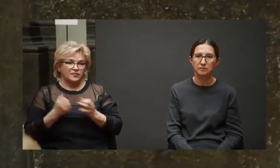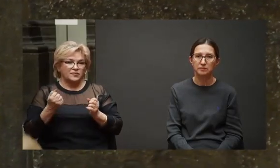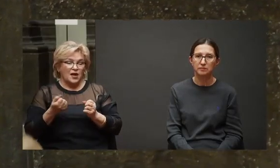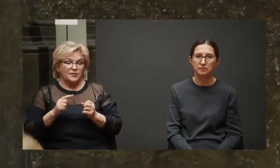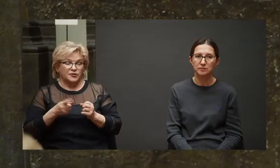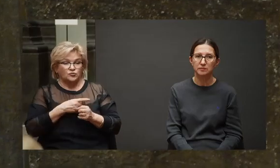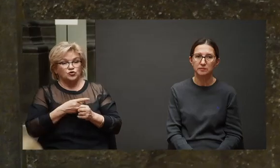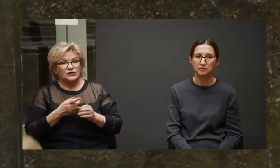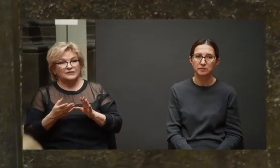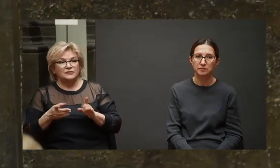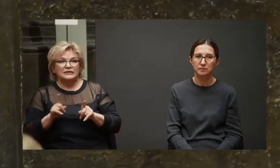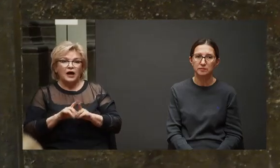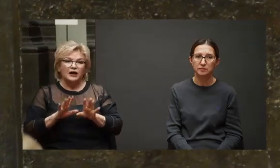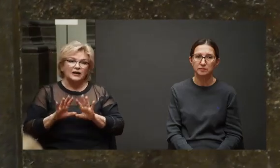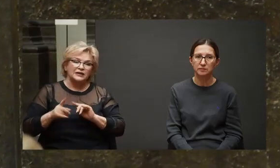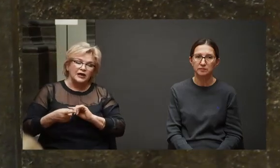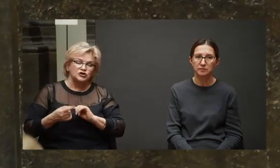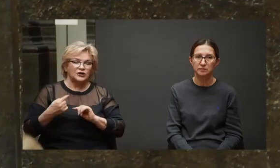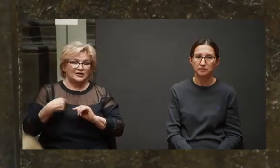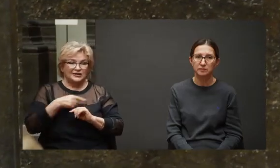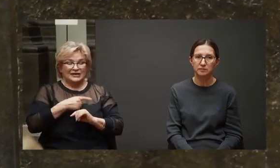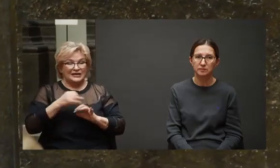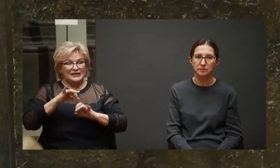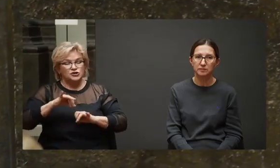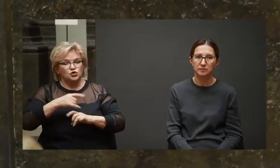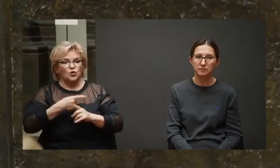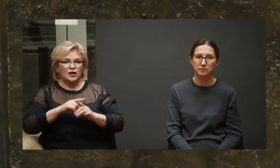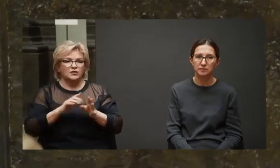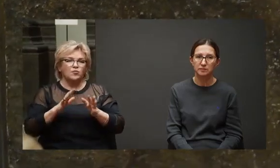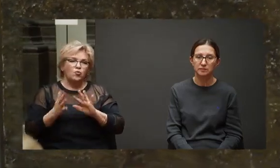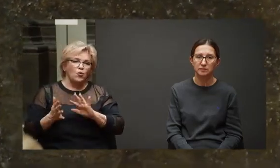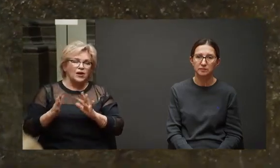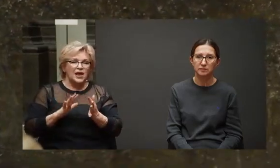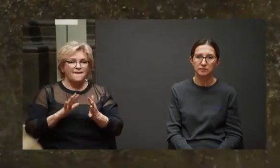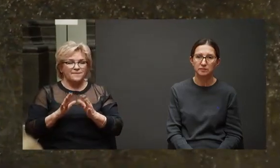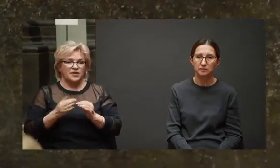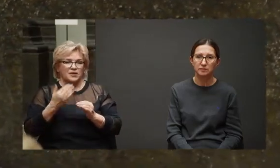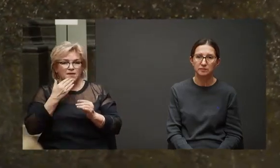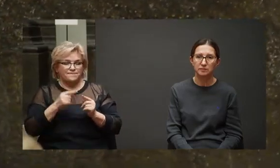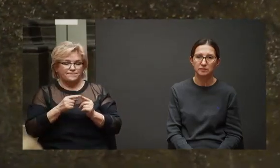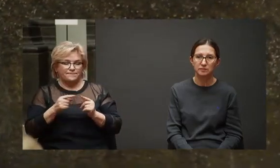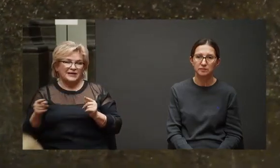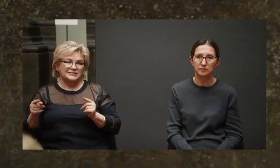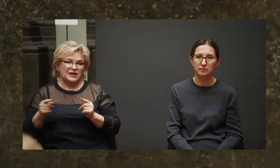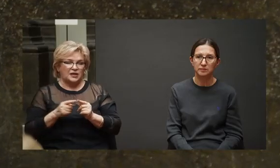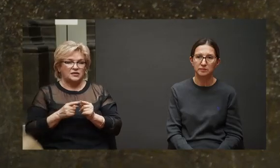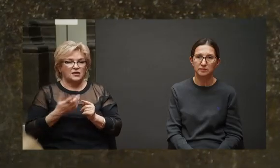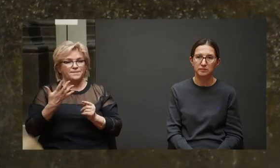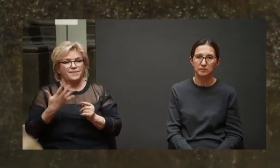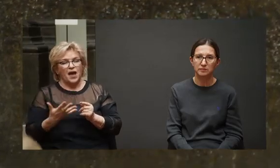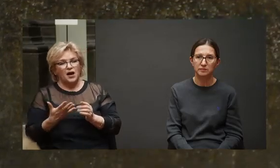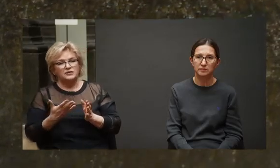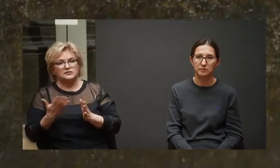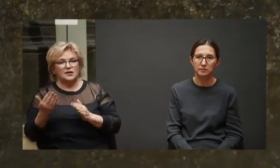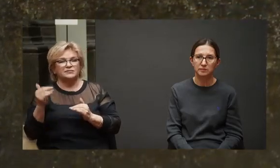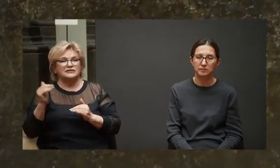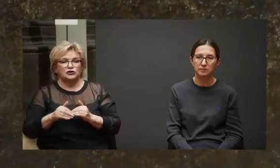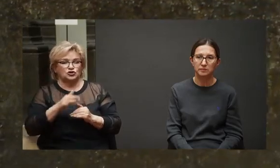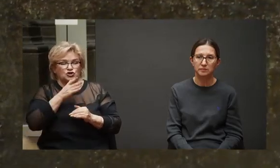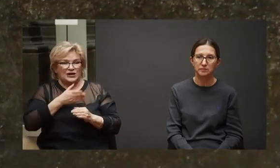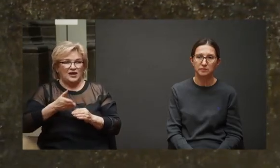поскольку так или иначе наша история более-менее последних там 5 тысяч